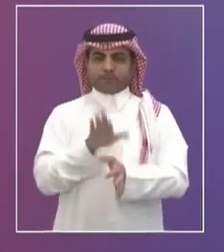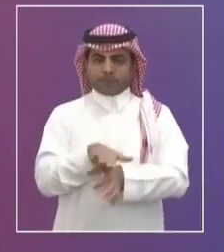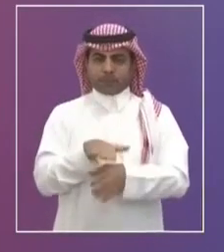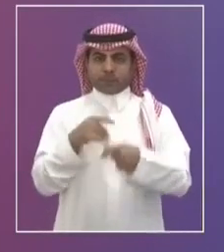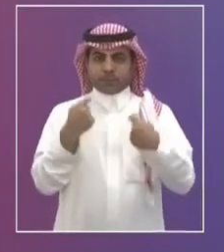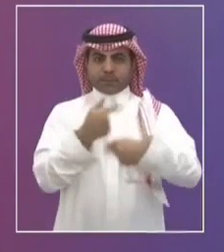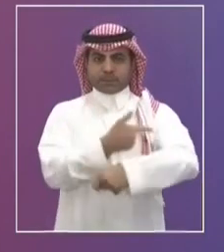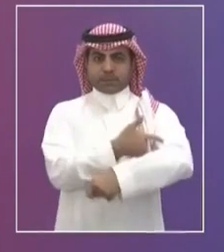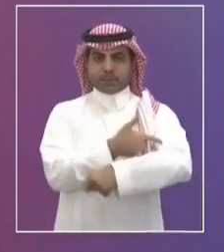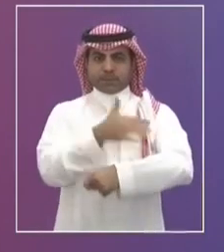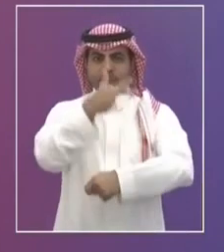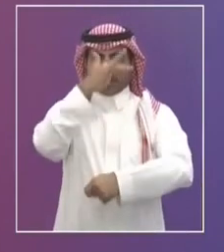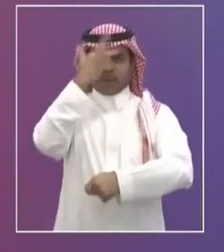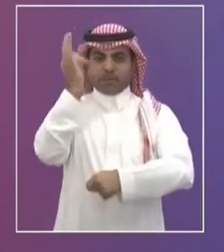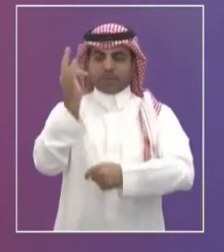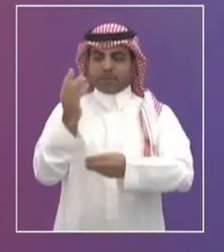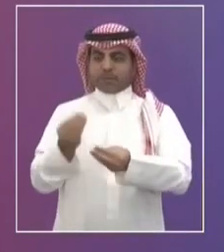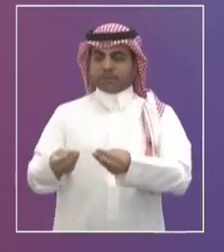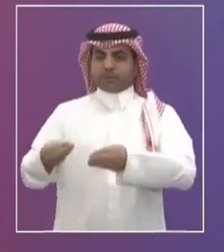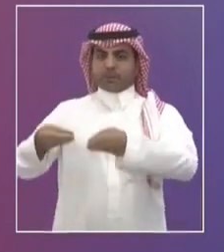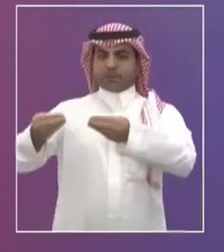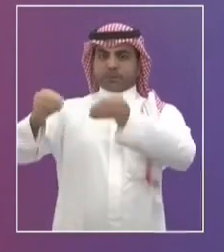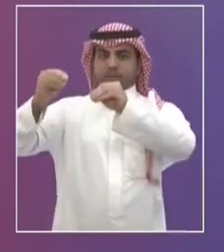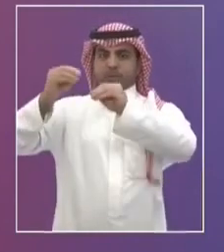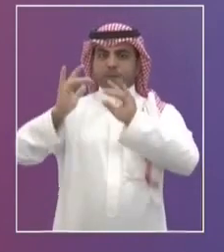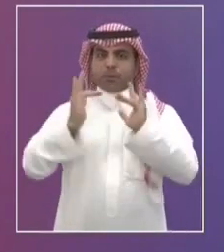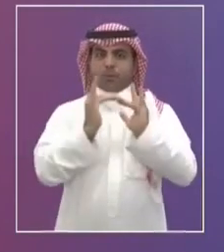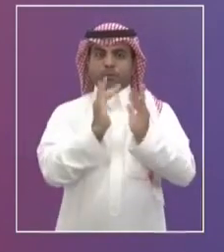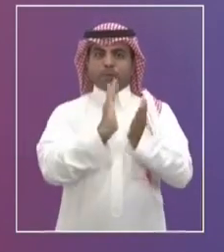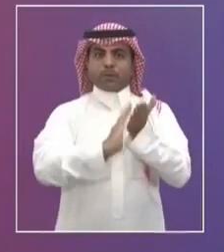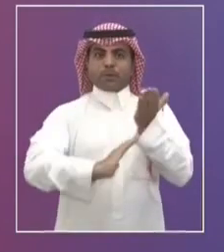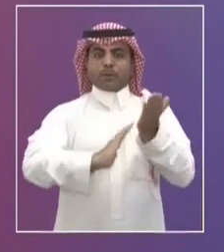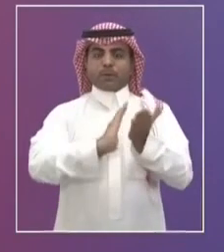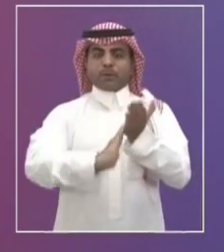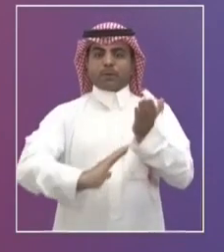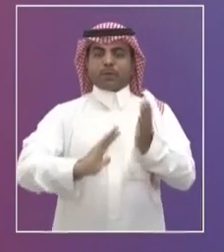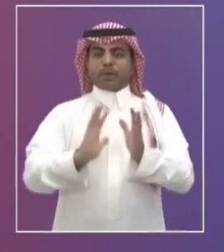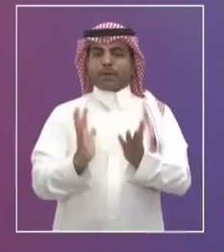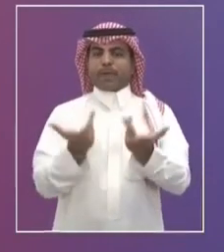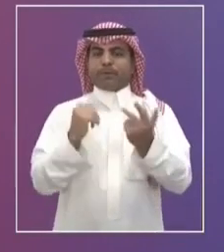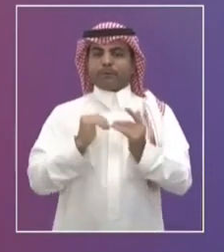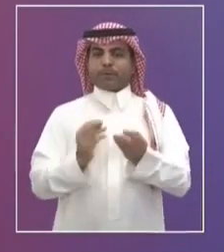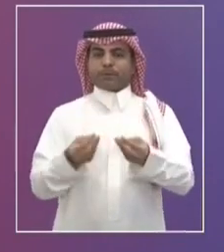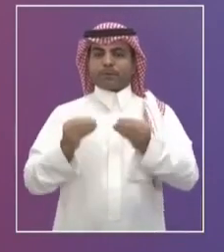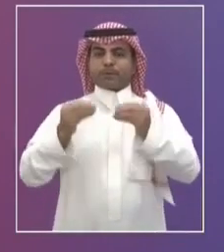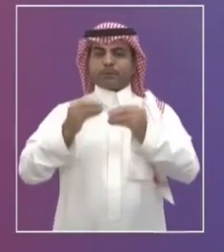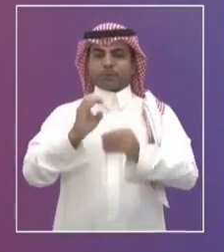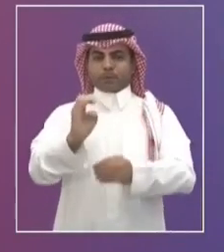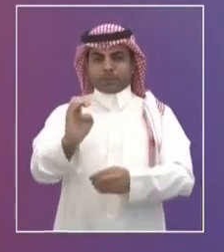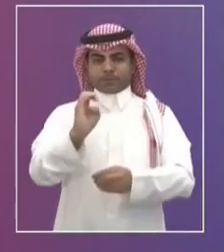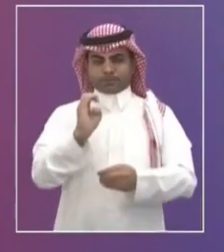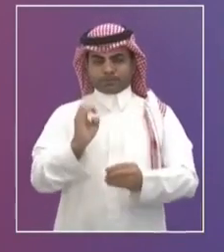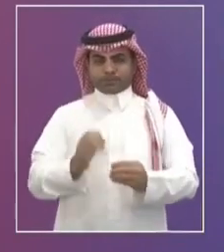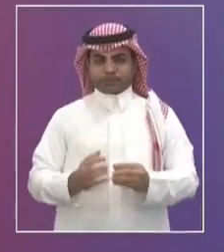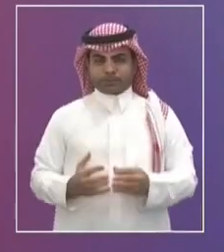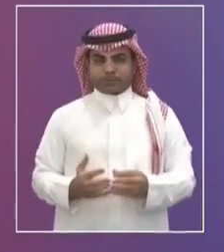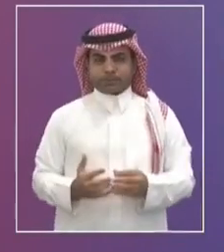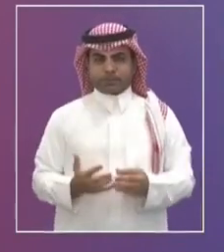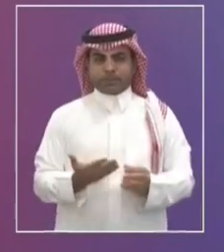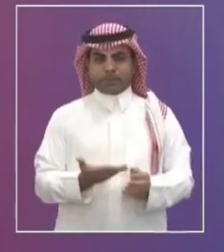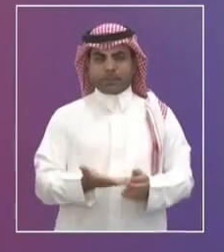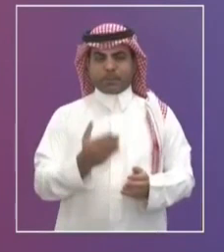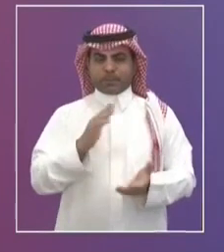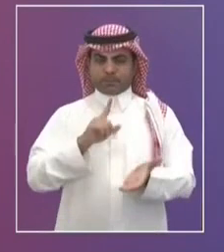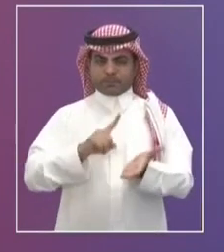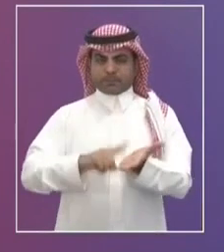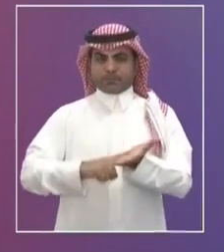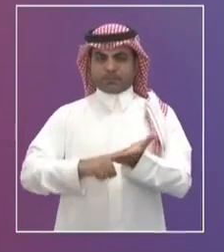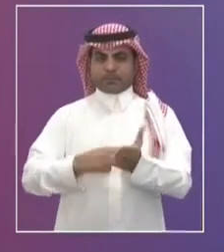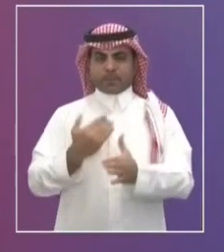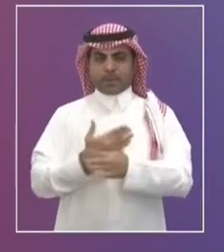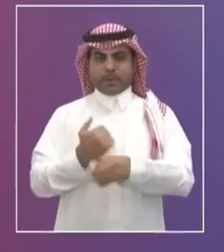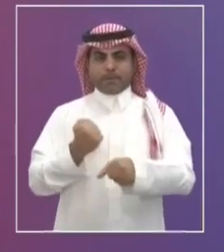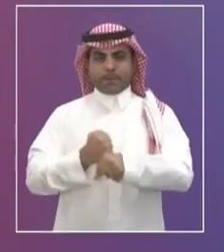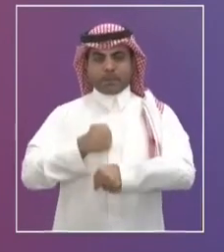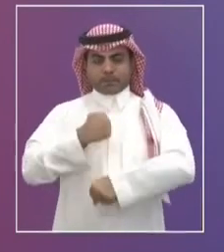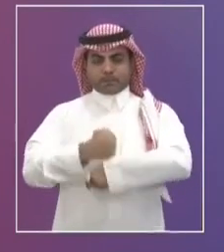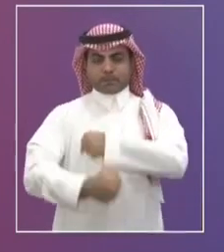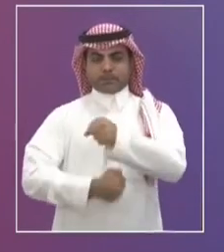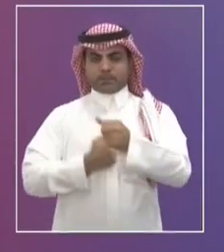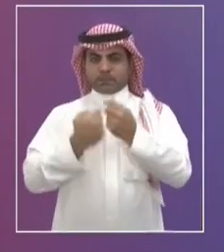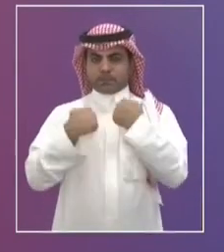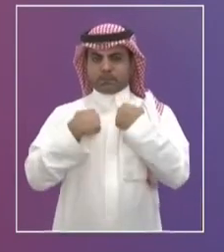وزارة الصحة للتعامل مع أي زيادة طارئة في الحالات الحرجة؟ وشكرا. الحقيقة نتعامل اليوم مع